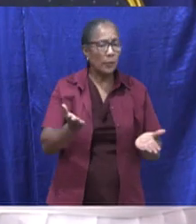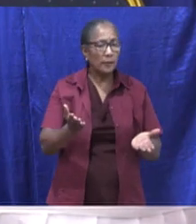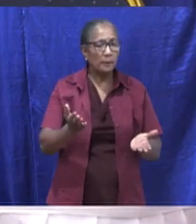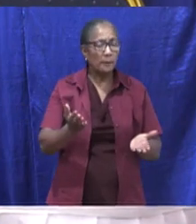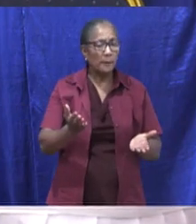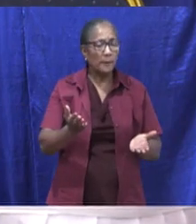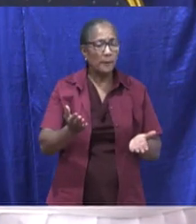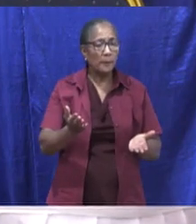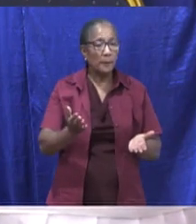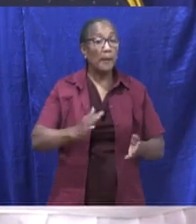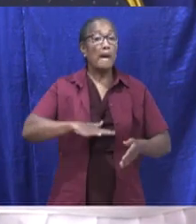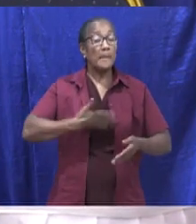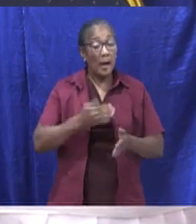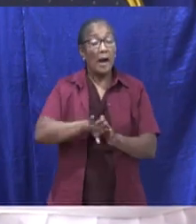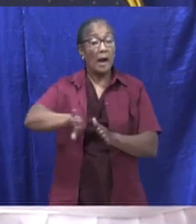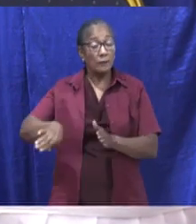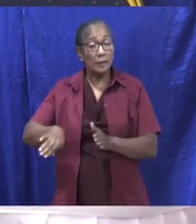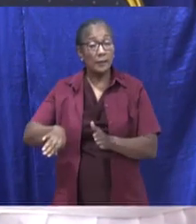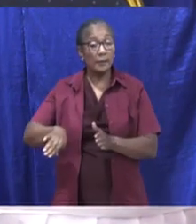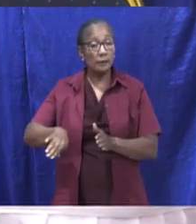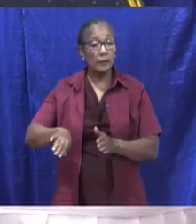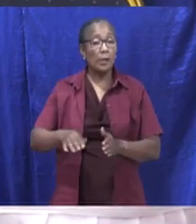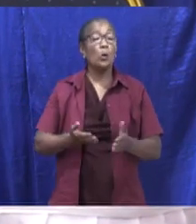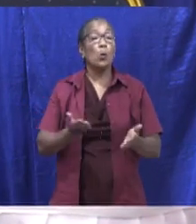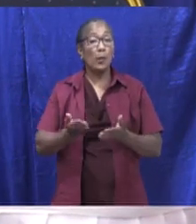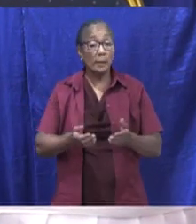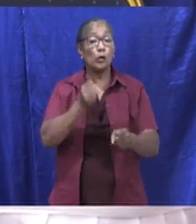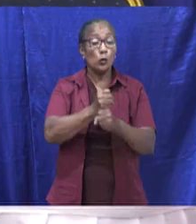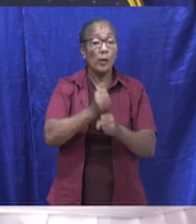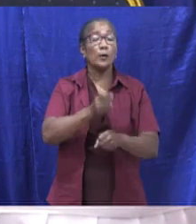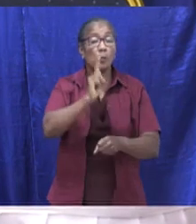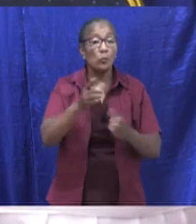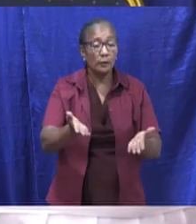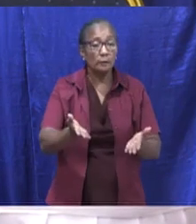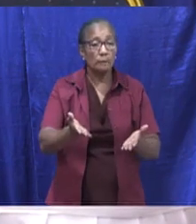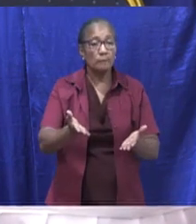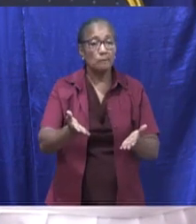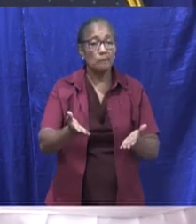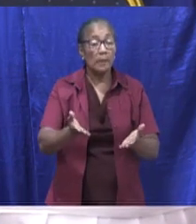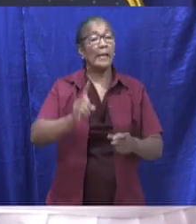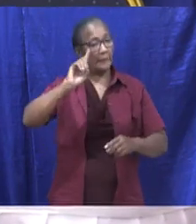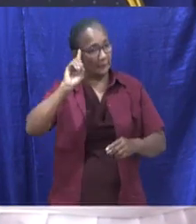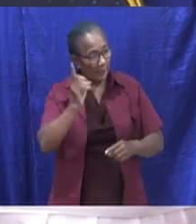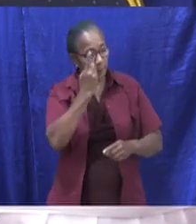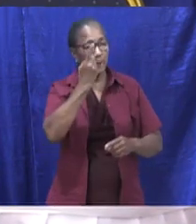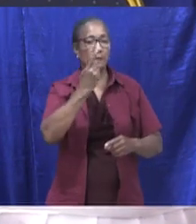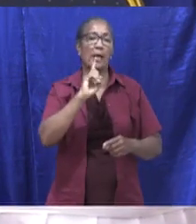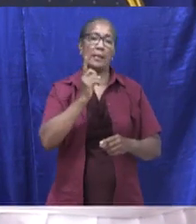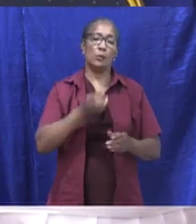mag afwijken daarvan wanneer u dienst hebt uit te voeren. Dan mag het